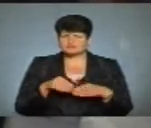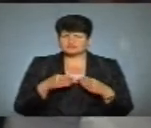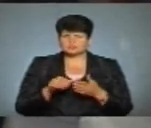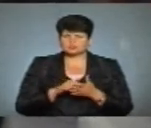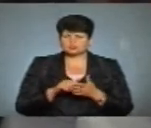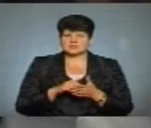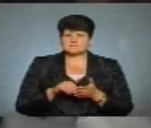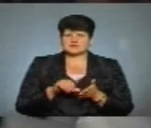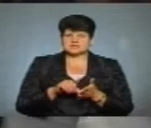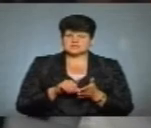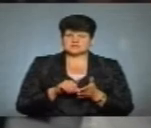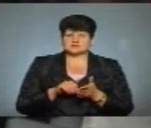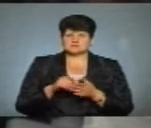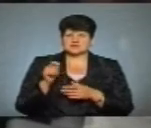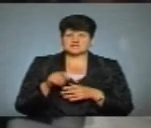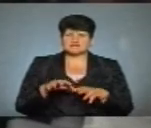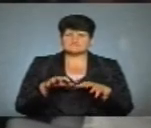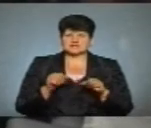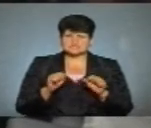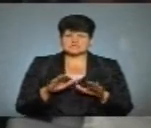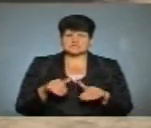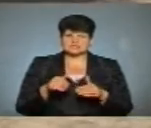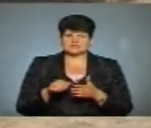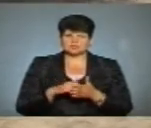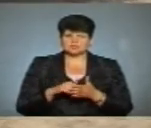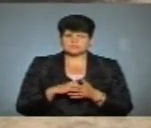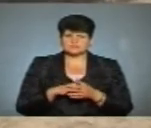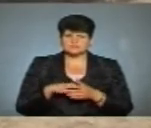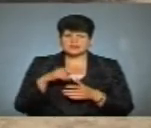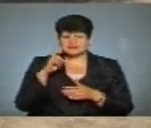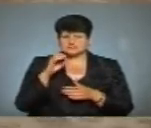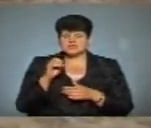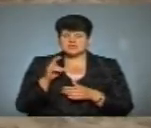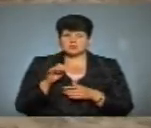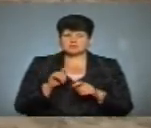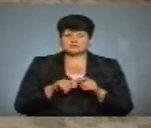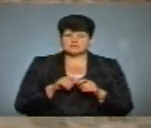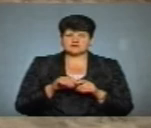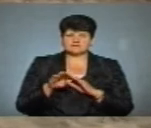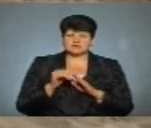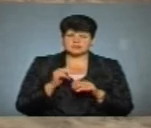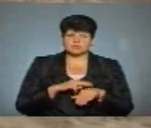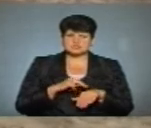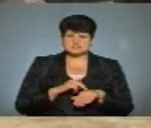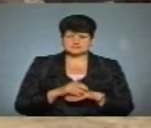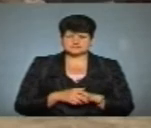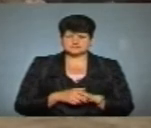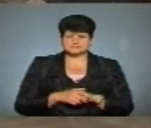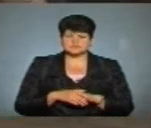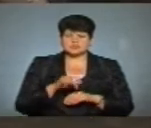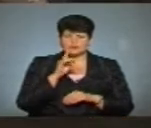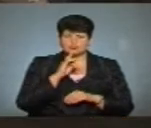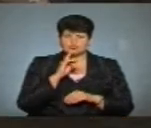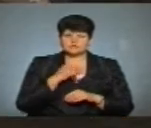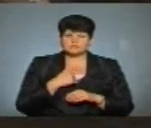документи, представити. Приїхав власник і надав документи. Держекоінспектори викликали поліцейських. Поки що